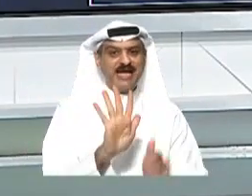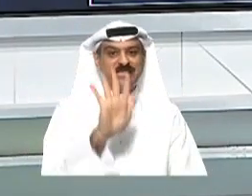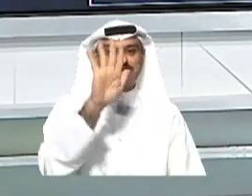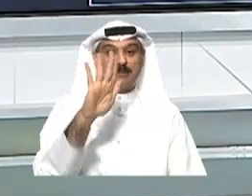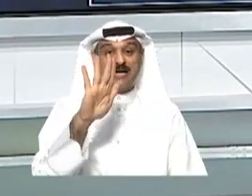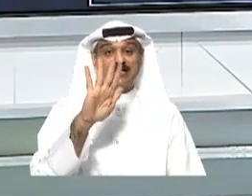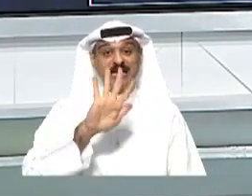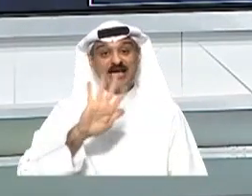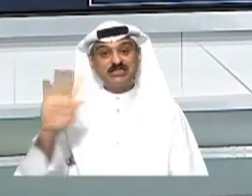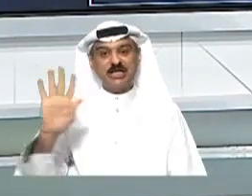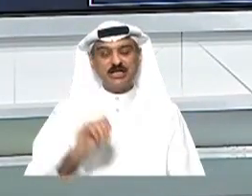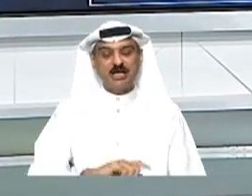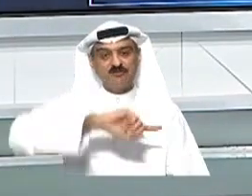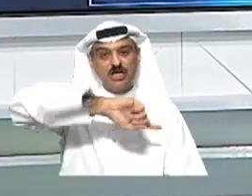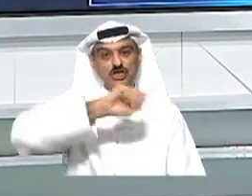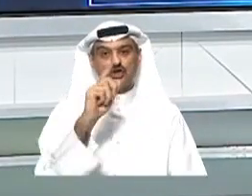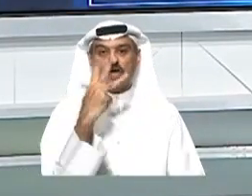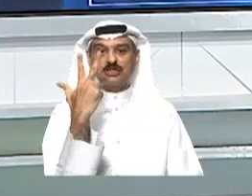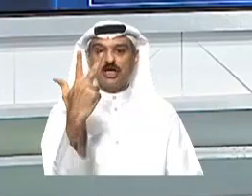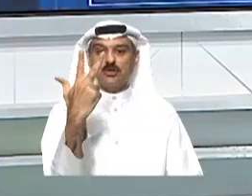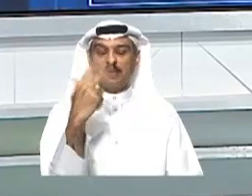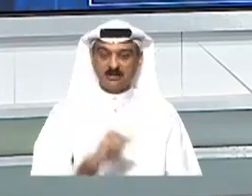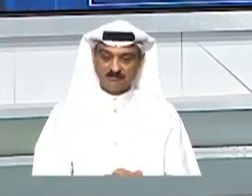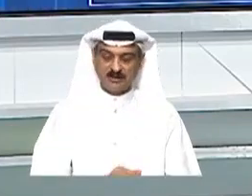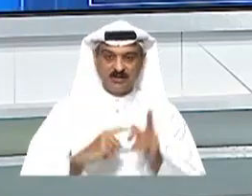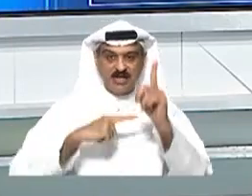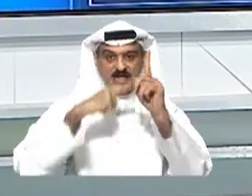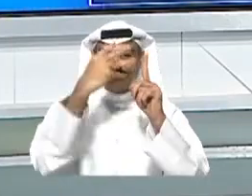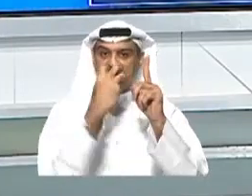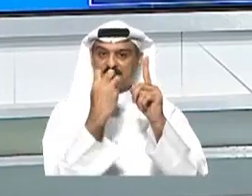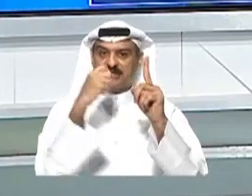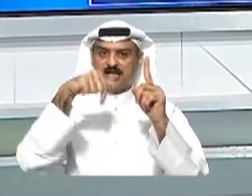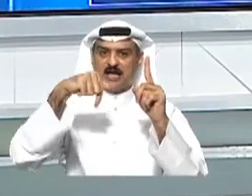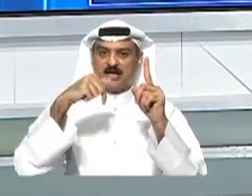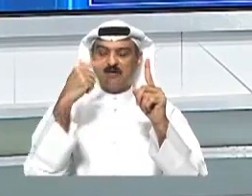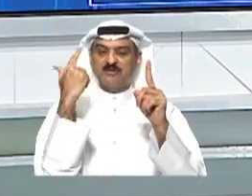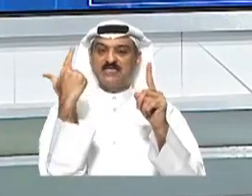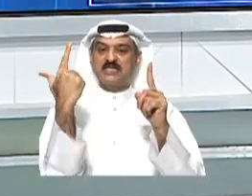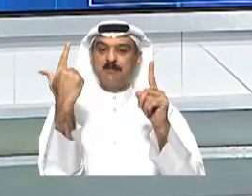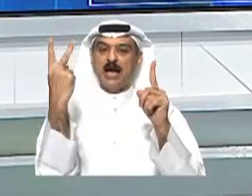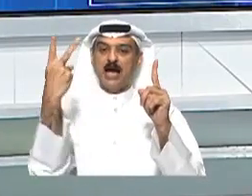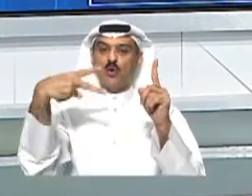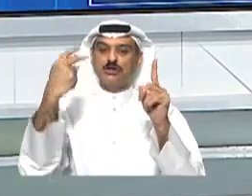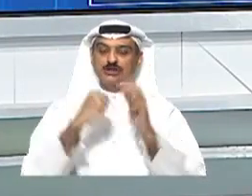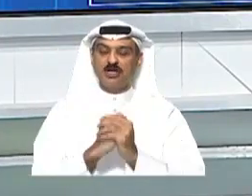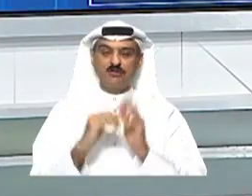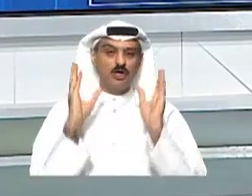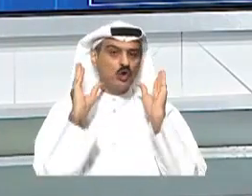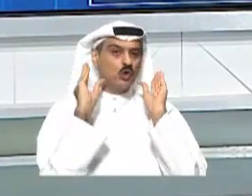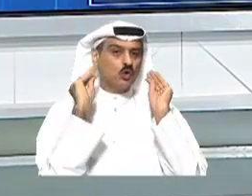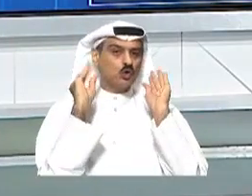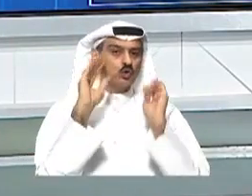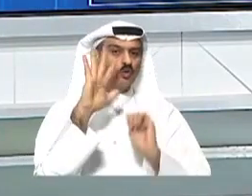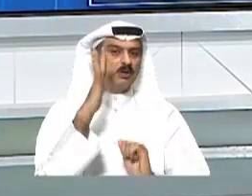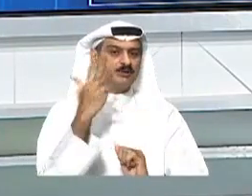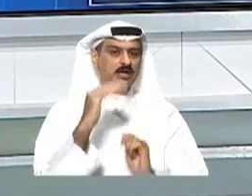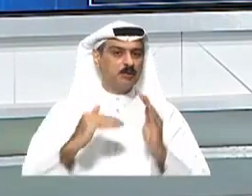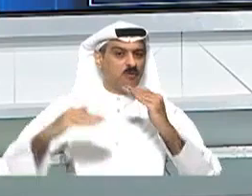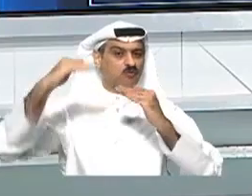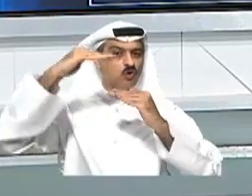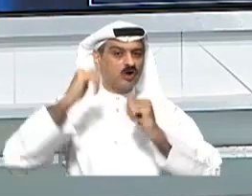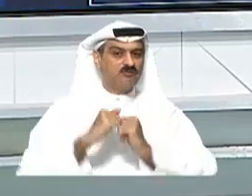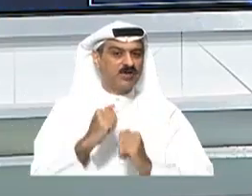شرقية سرعتها 8 كيلومتر في الساعة، درجة الحرارة حاليا 27 درجة مئوية، الرطوبة النسبية نوعا ما مرتفعة